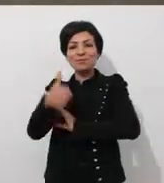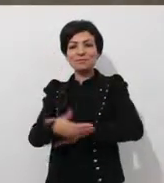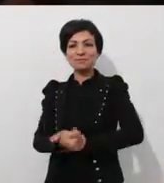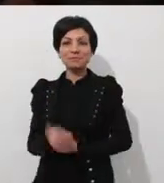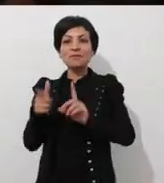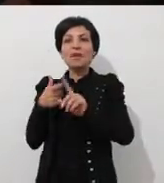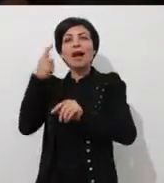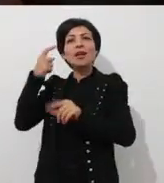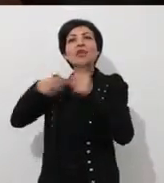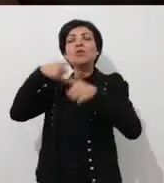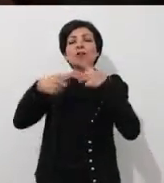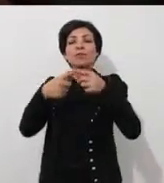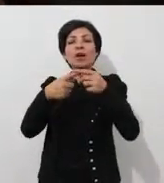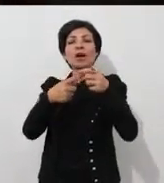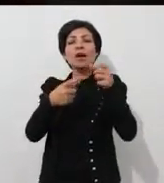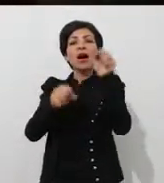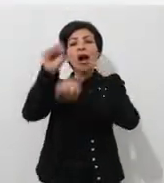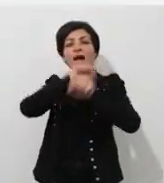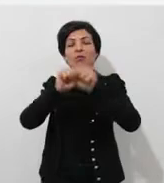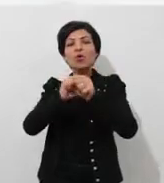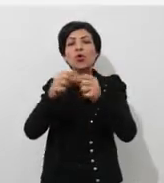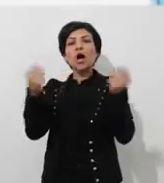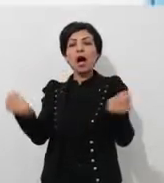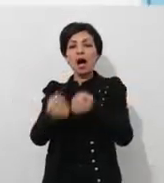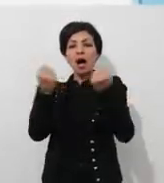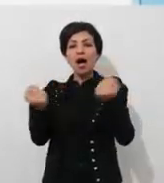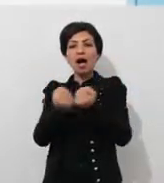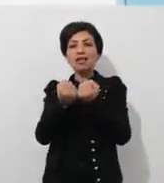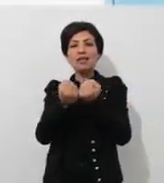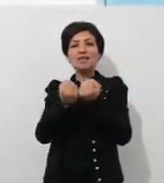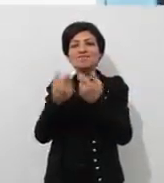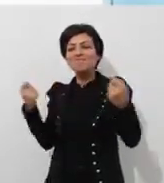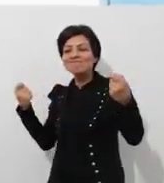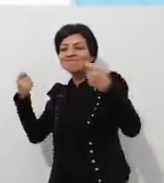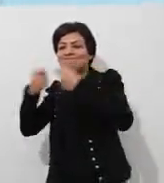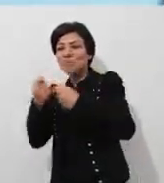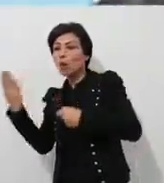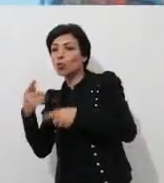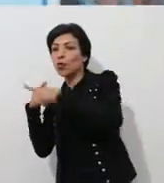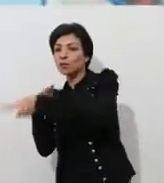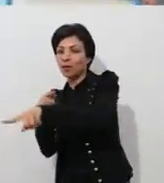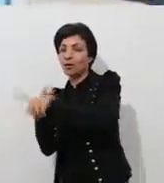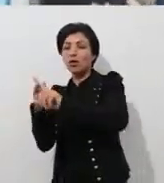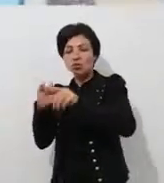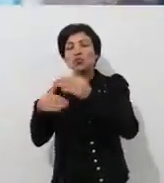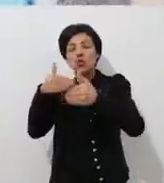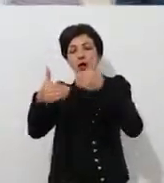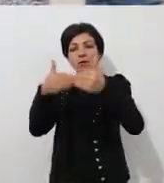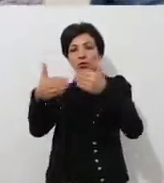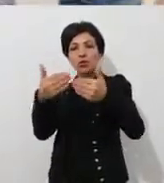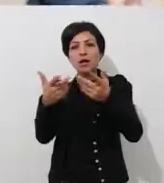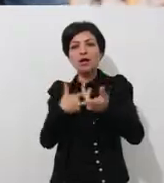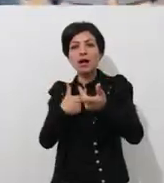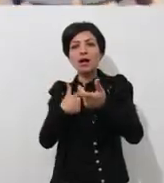شويه ولا يحرك يديه، لو كان جينا معناه استعملنا له كرسي ما حبش، خذا مده يجي على الكرسي وبعد